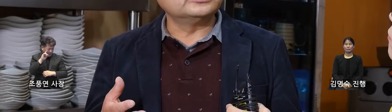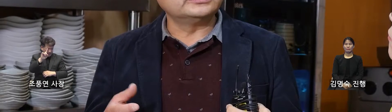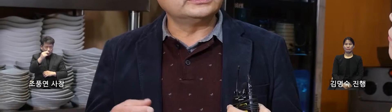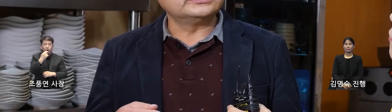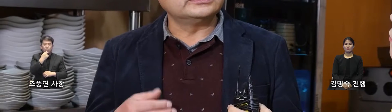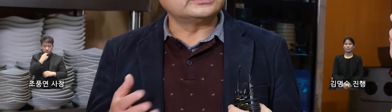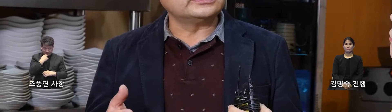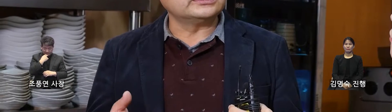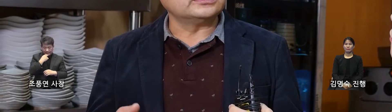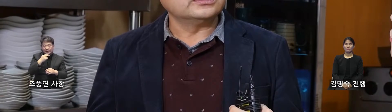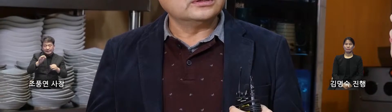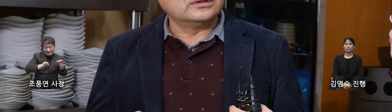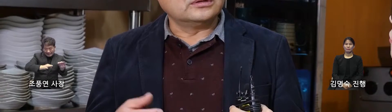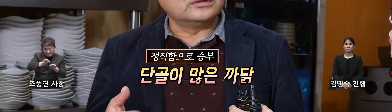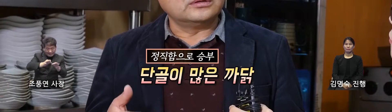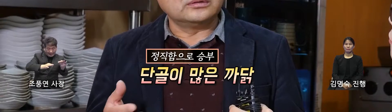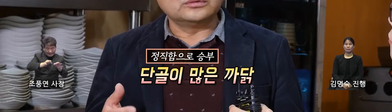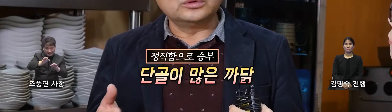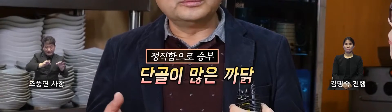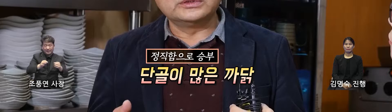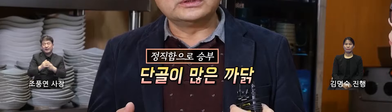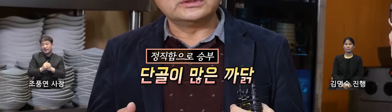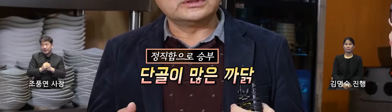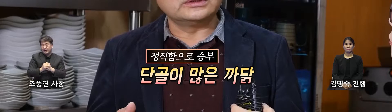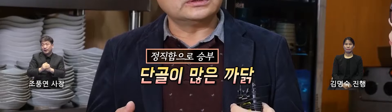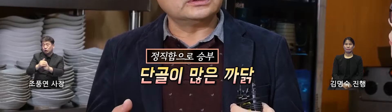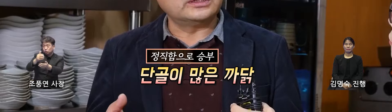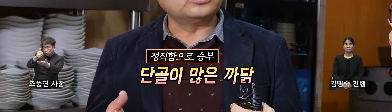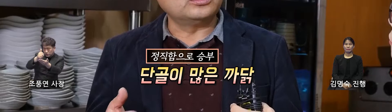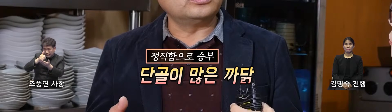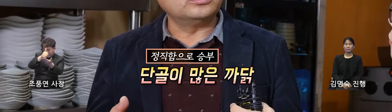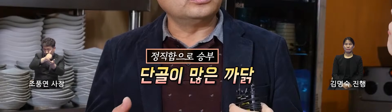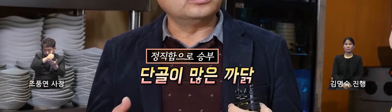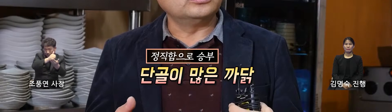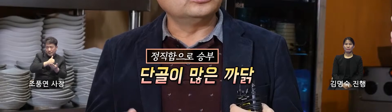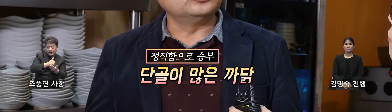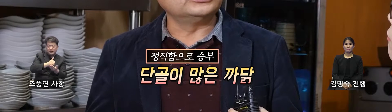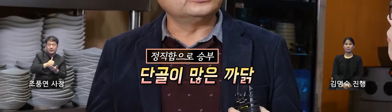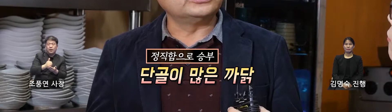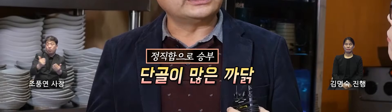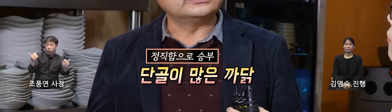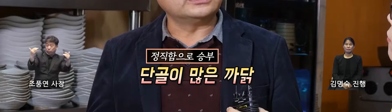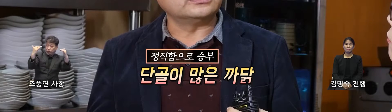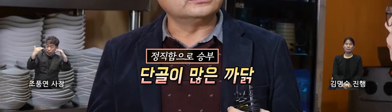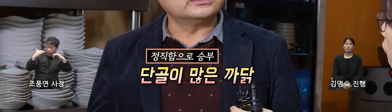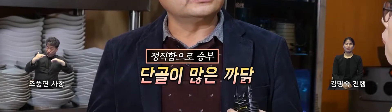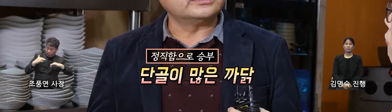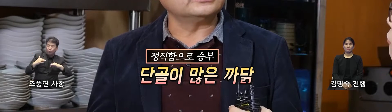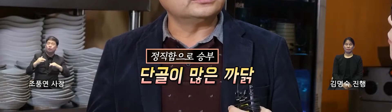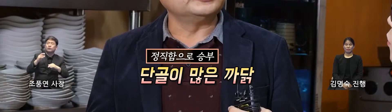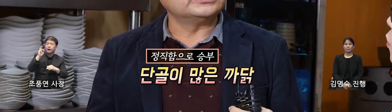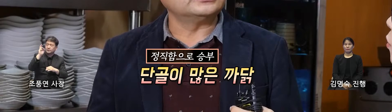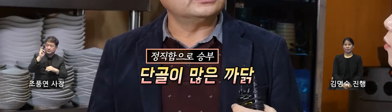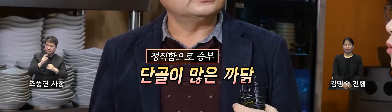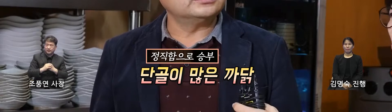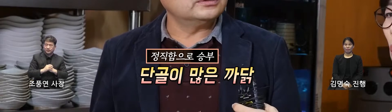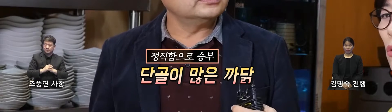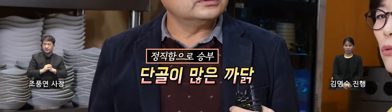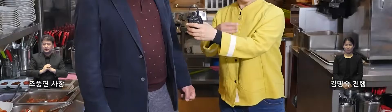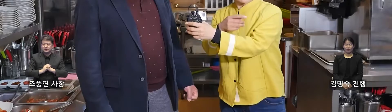했던 부분들이 지금까지 손님들이 계속 유지되지 않나 이렇게 생각이